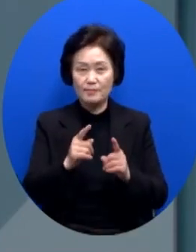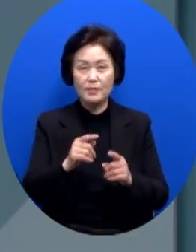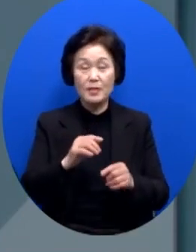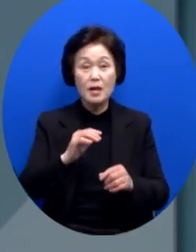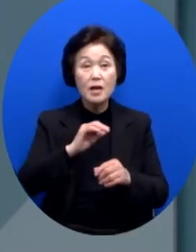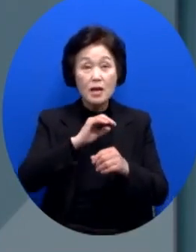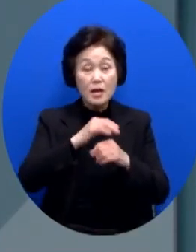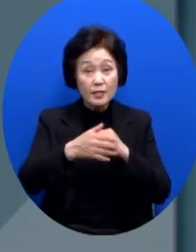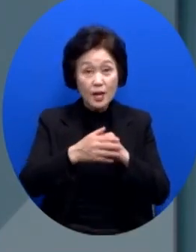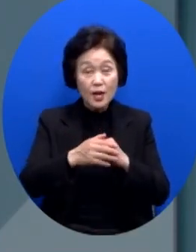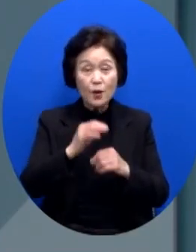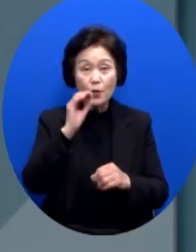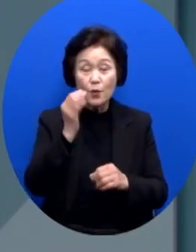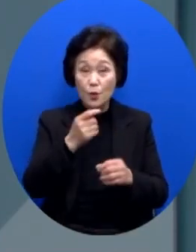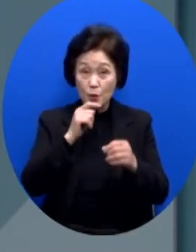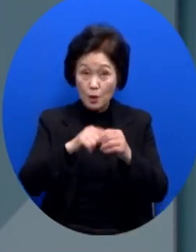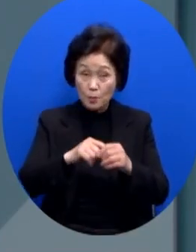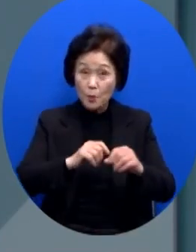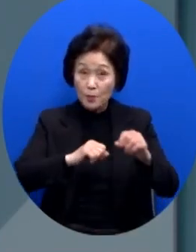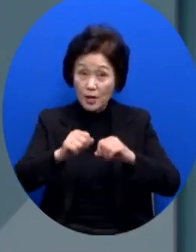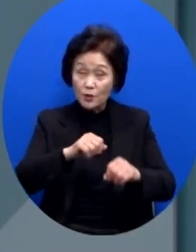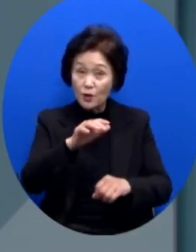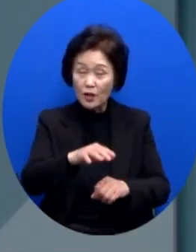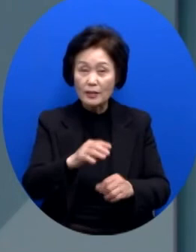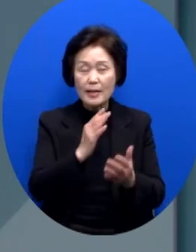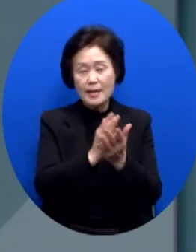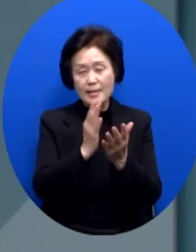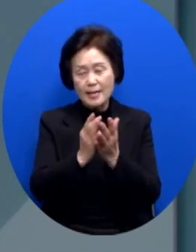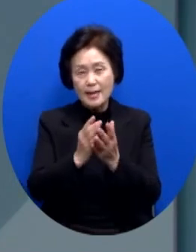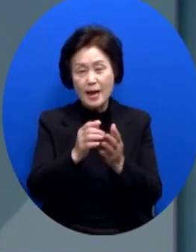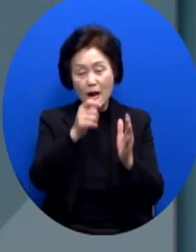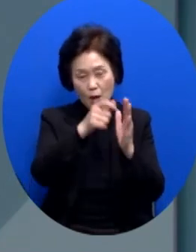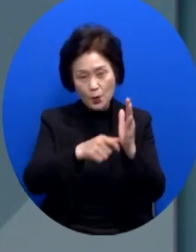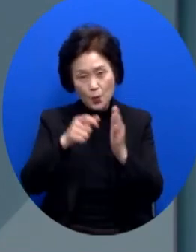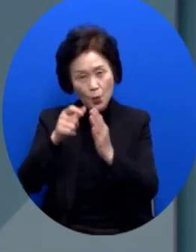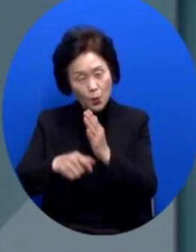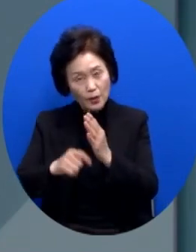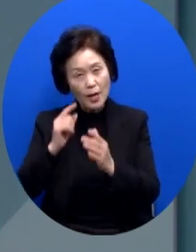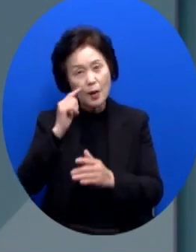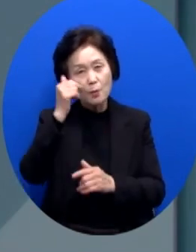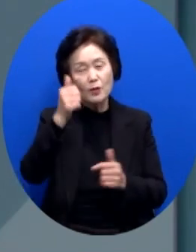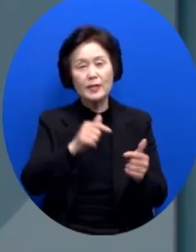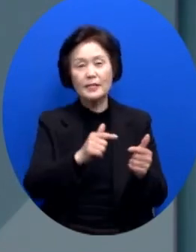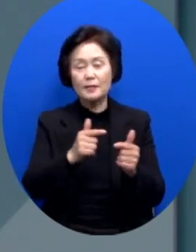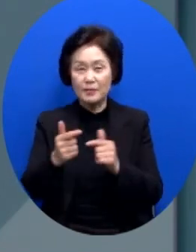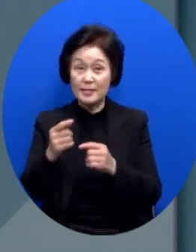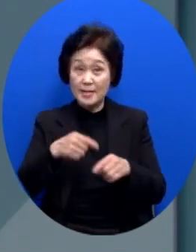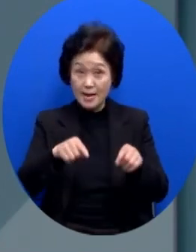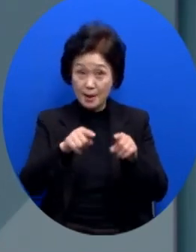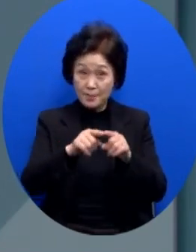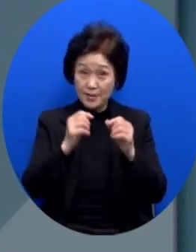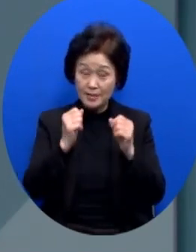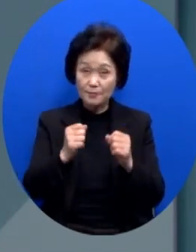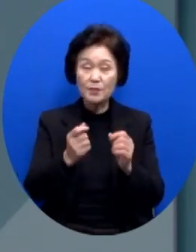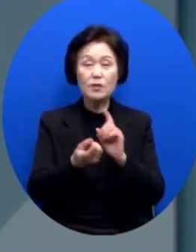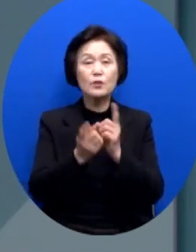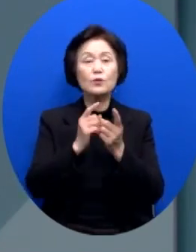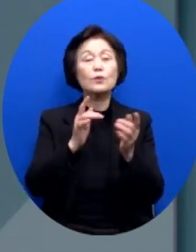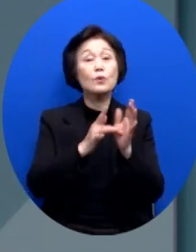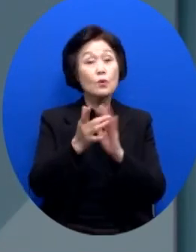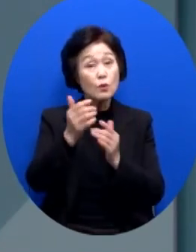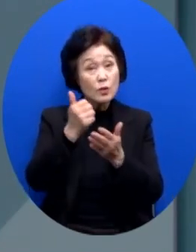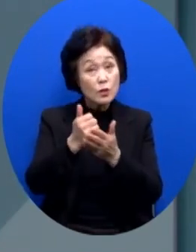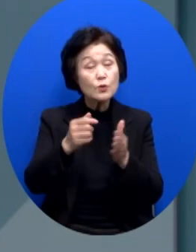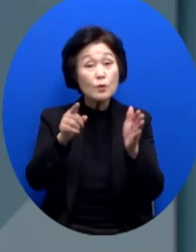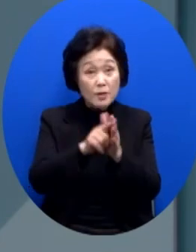교화 또 교단의 목사님들이 함께 어우러져 있습니다 스스로가 예수 믿는다는 것 같지만은 많은 차이점이